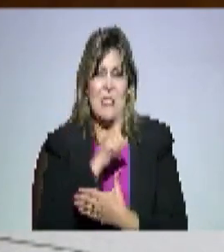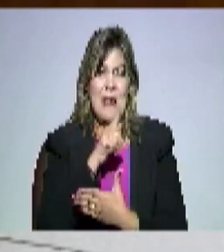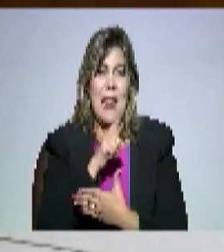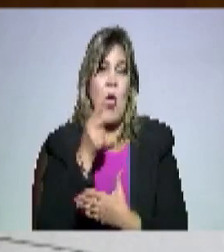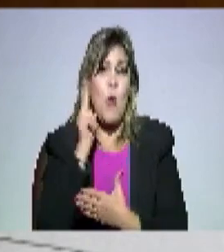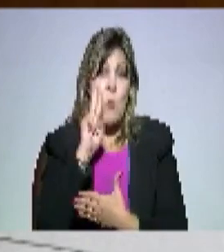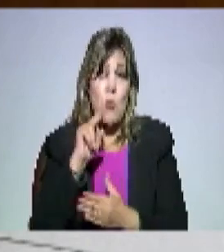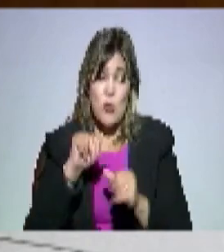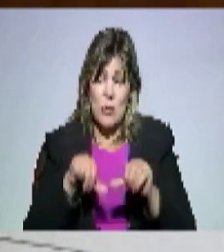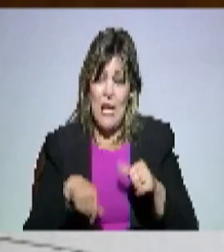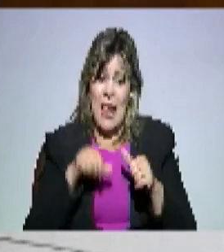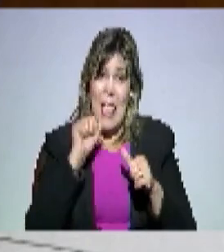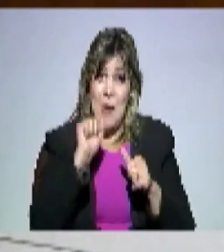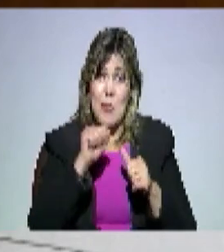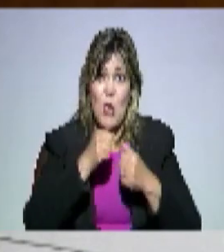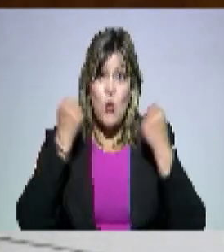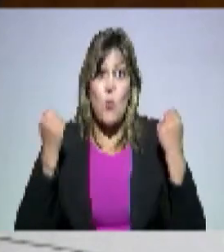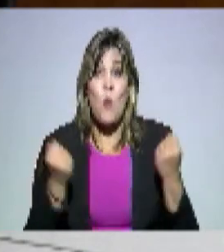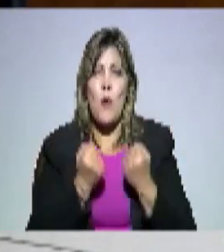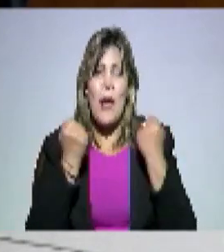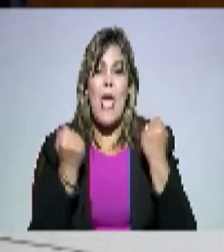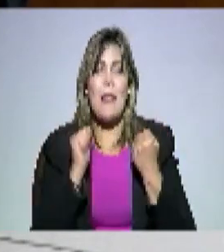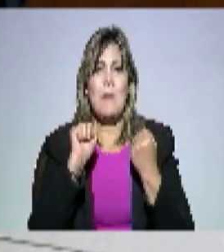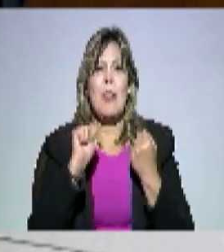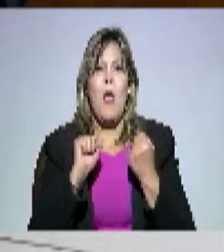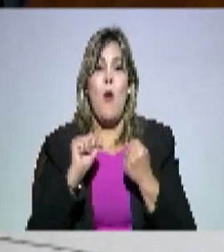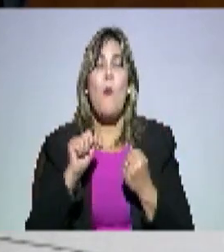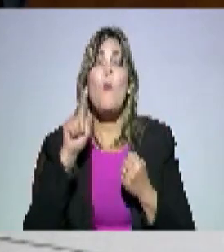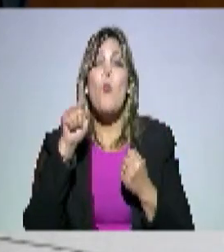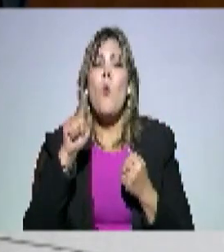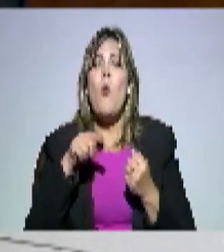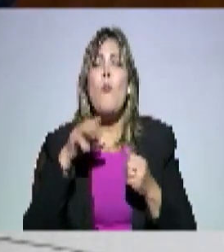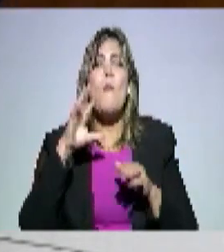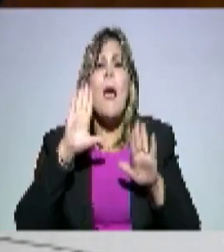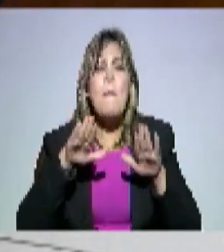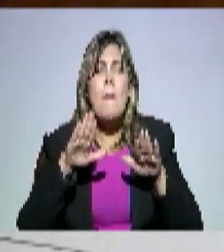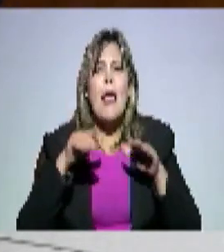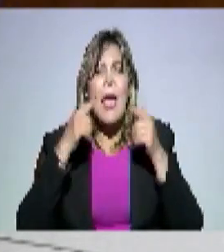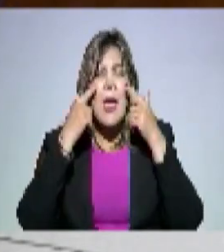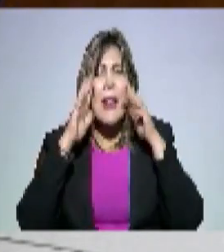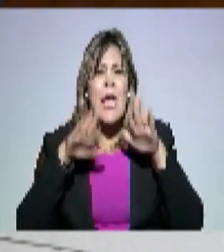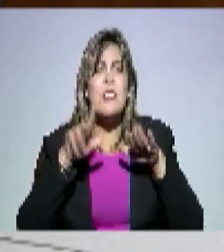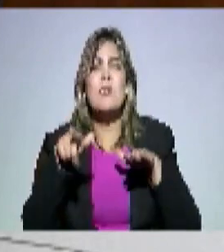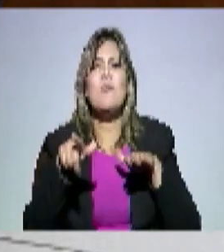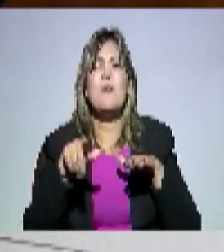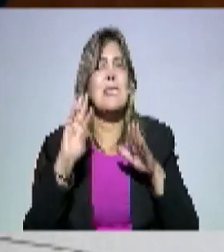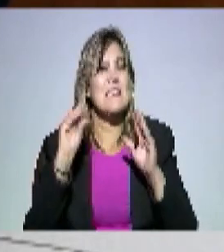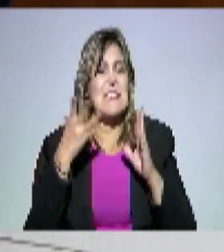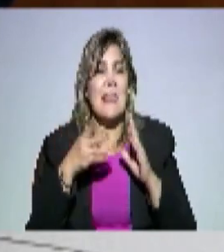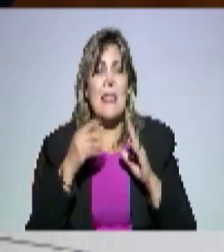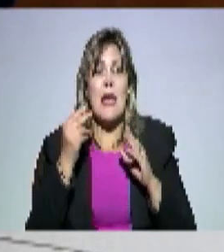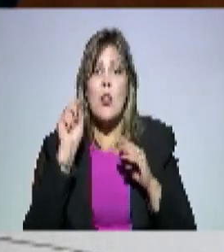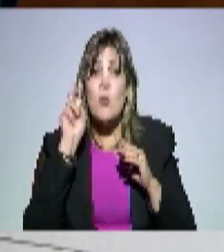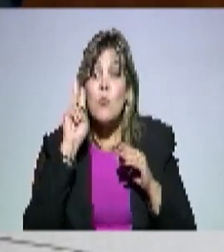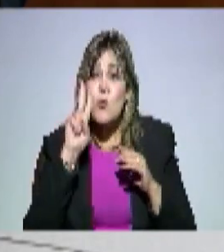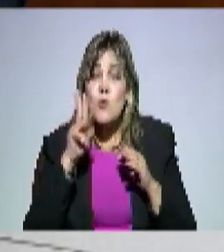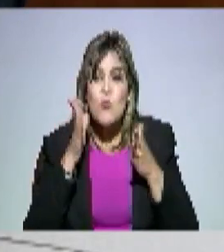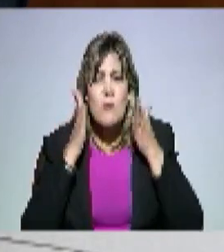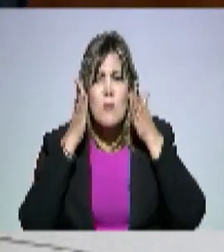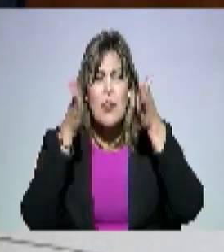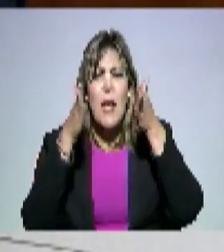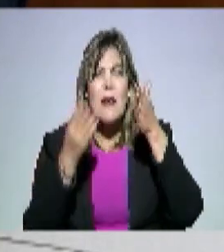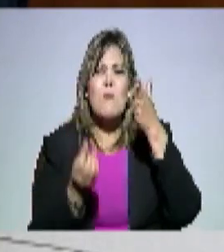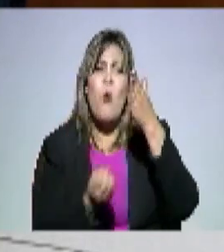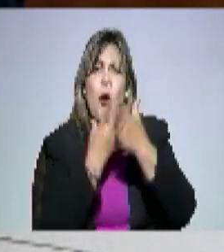وطلعوا من بيئه شكلها ايه عشان تدينا رجاء احنا اوقات بنركز على معجزات القديسين بس فنفقد